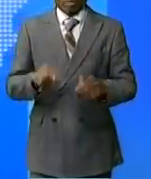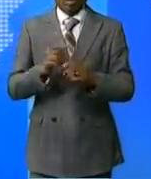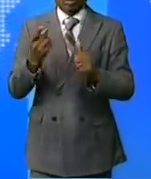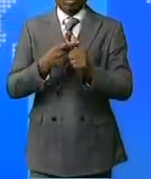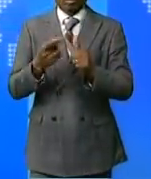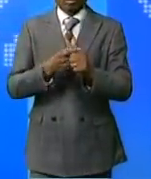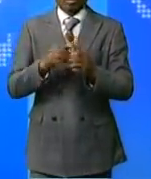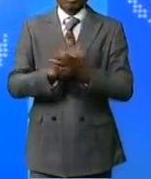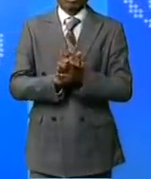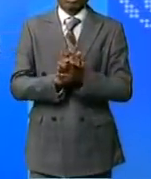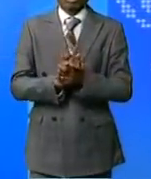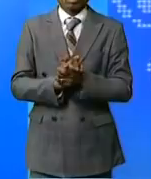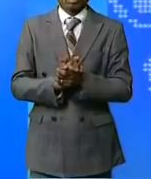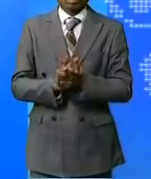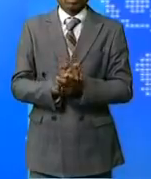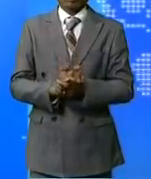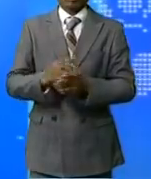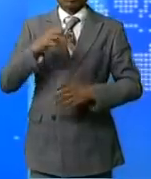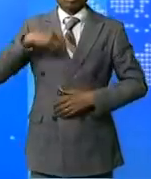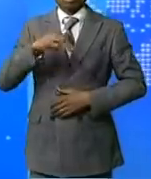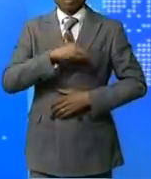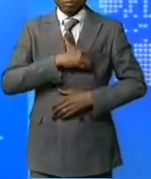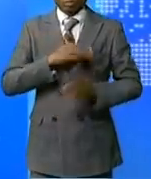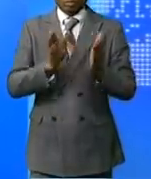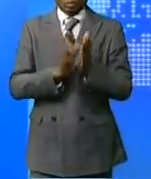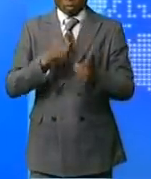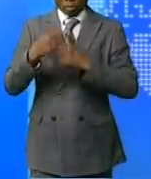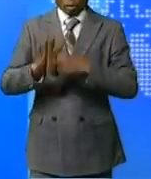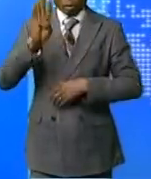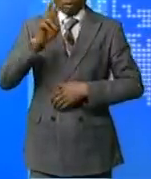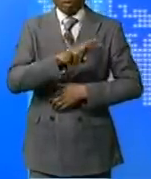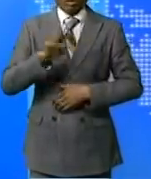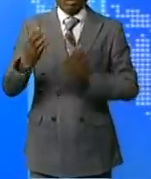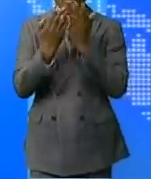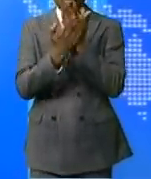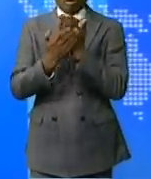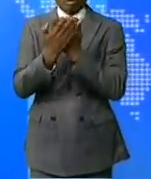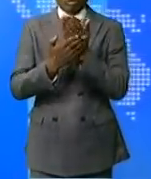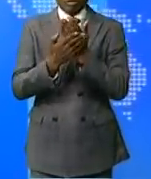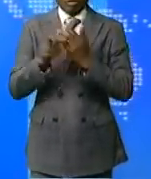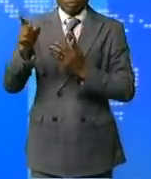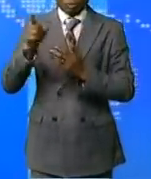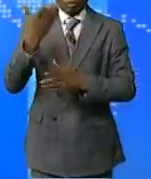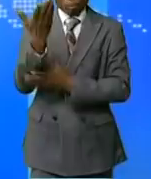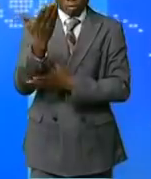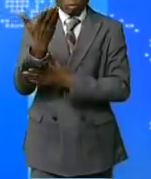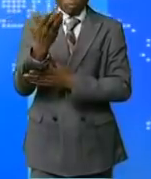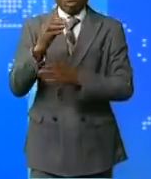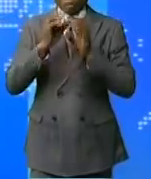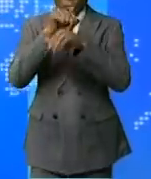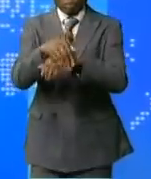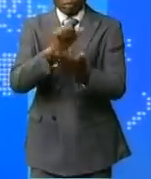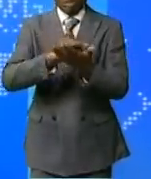d'abord, les membres de l'exécutif national à l'école, depuis ce jeudi 22 juillet, ces derniers sont conviés à un séminaire